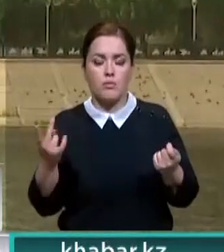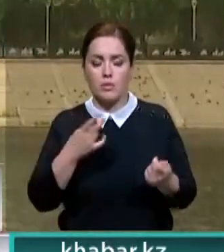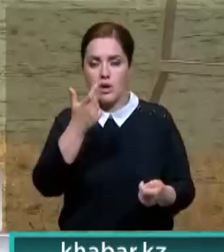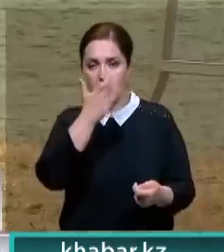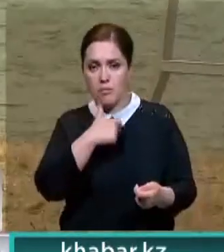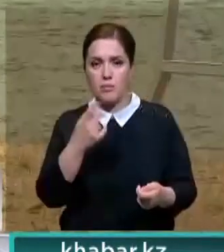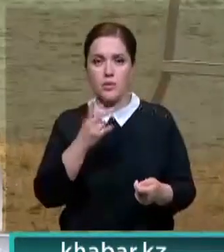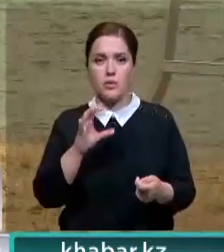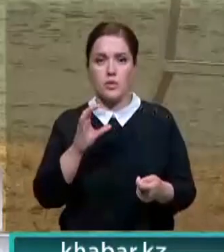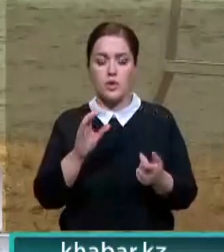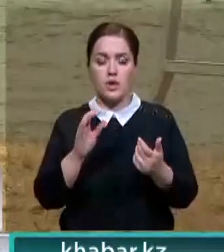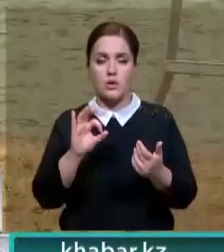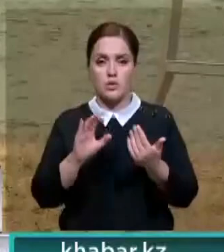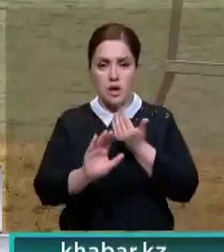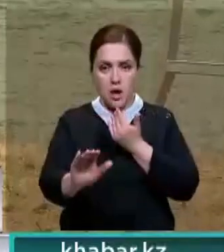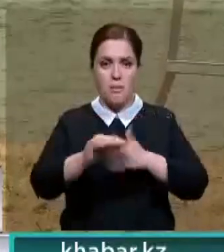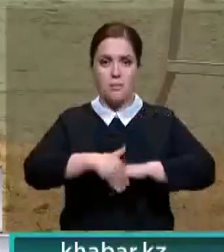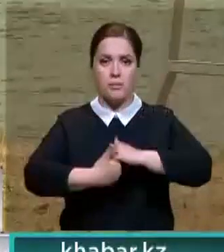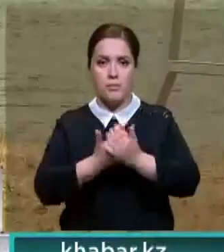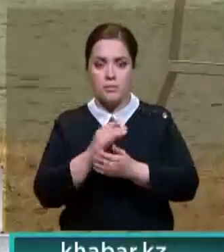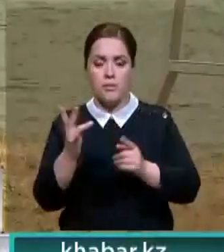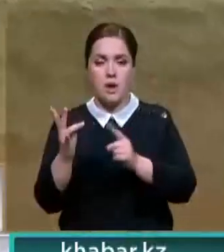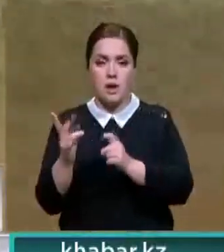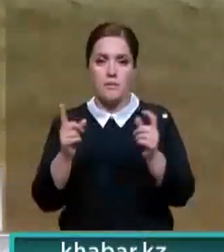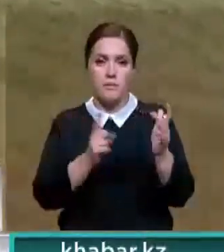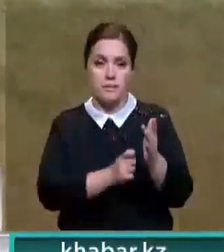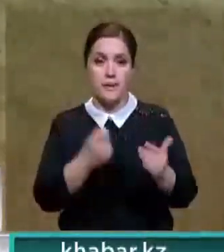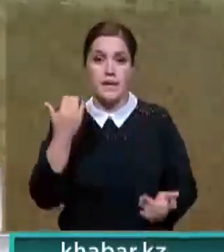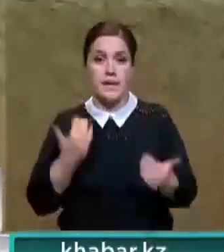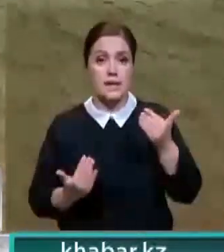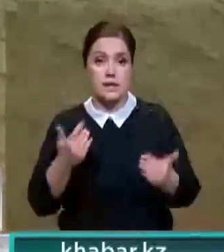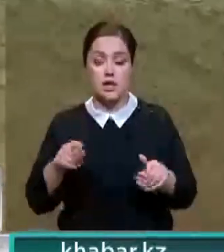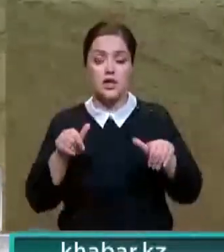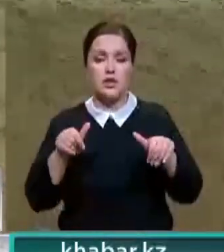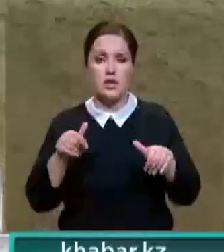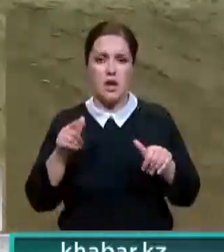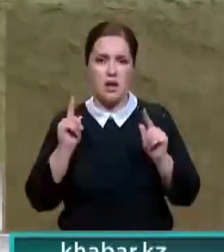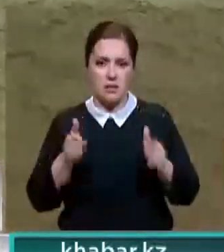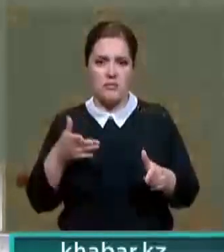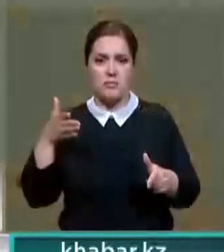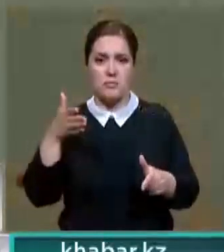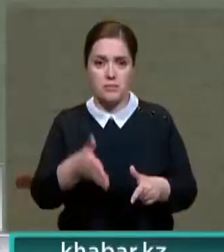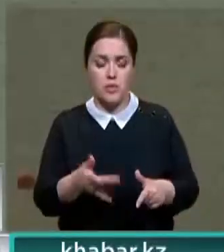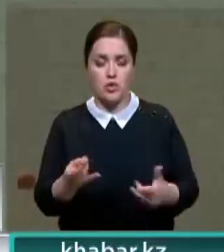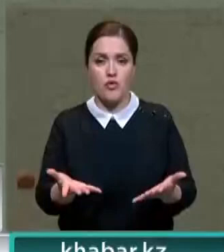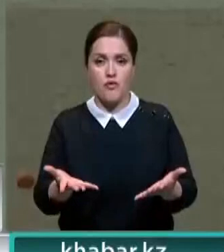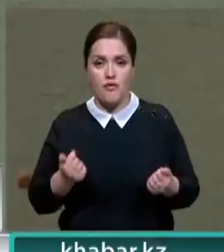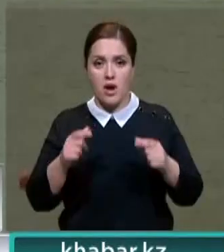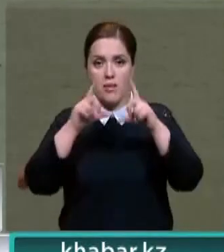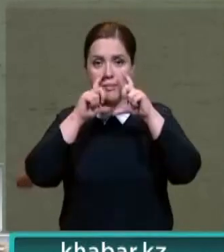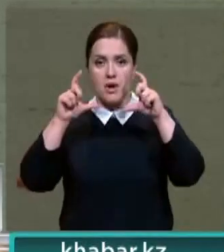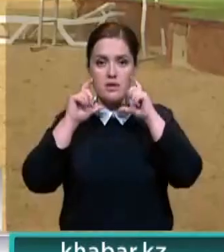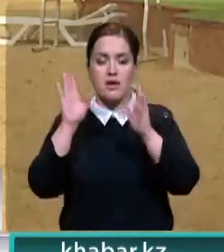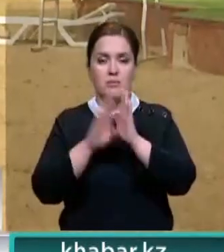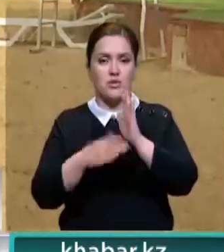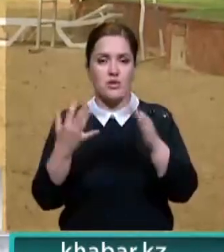санитарной дистанции, мыть руки, обрабатывать антисептиком. Если все же решите посетить городской пляж, не забудьте взять с собой маску. Без нее